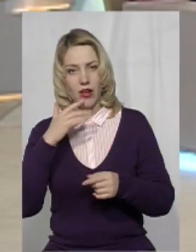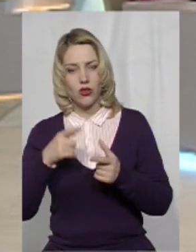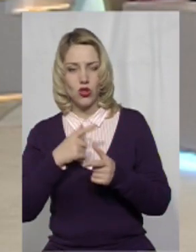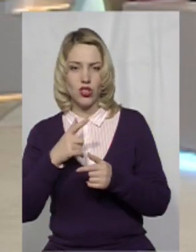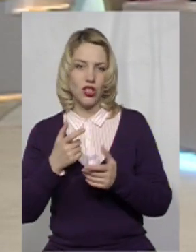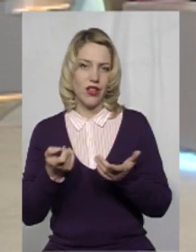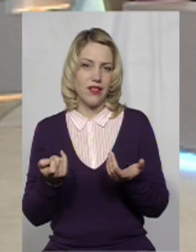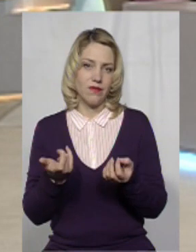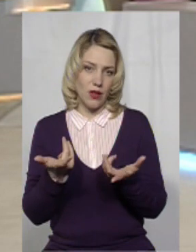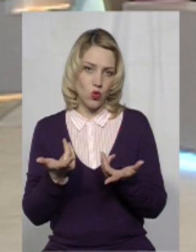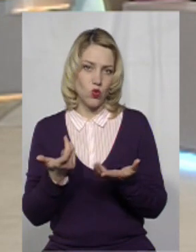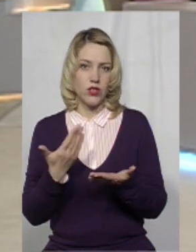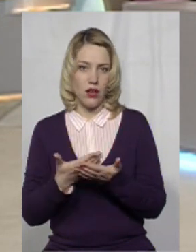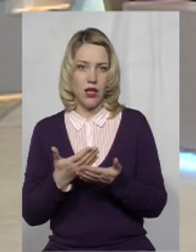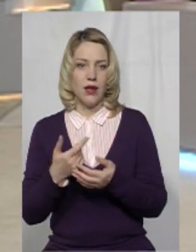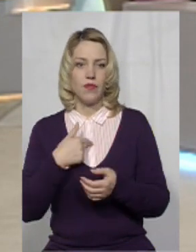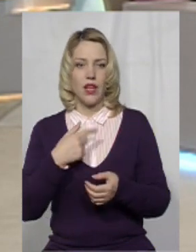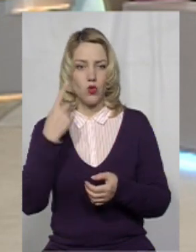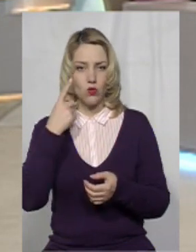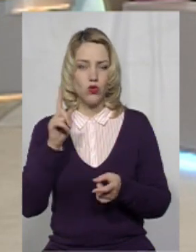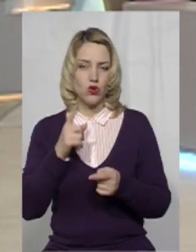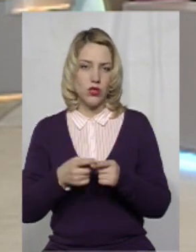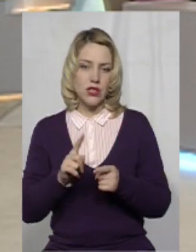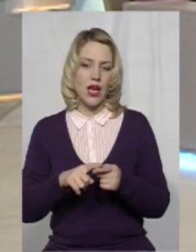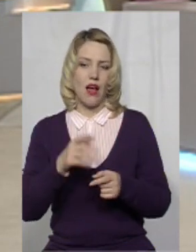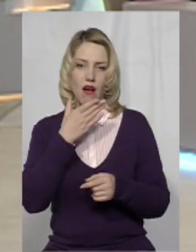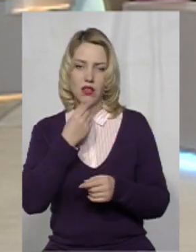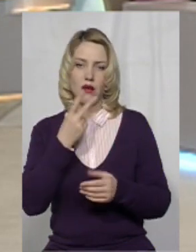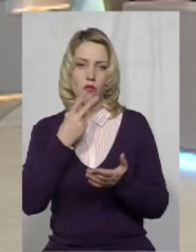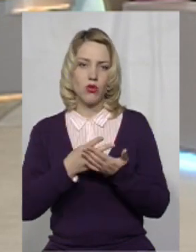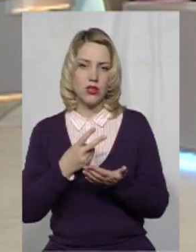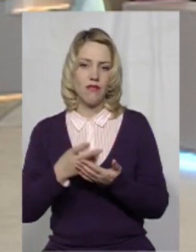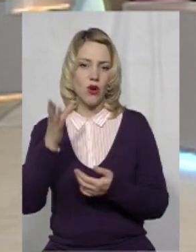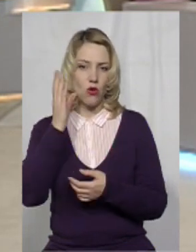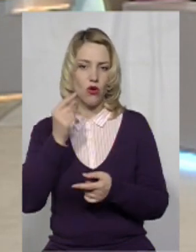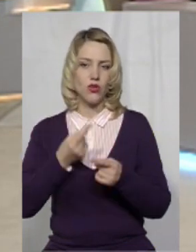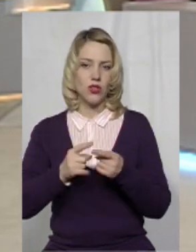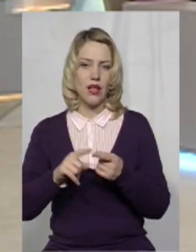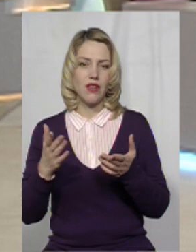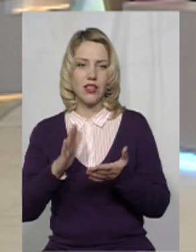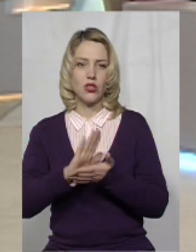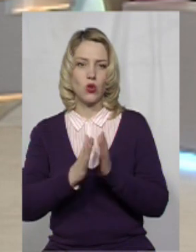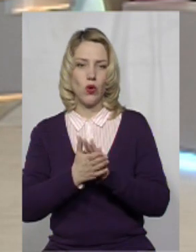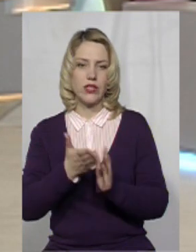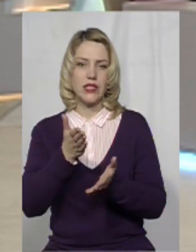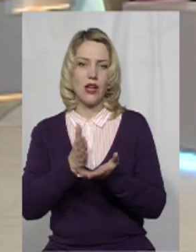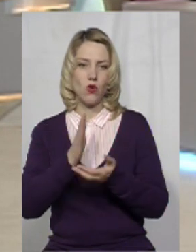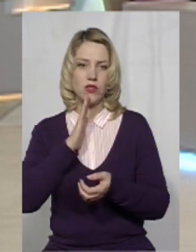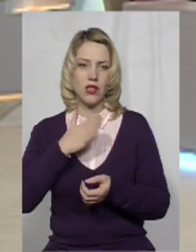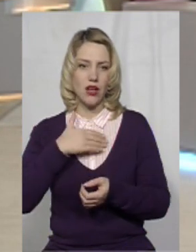мільйонів. Ви знаєте, я думаю, що це дуже гарні показники. Враховуючи те, в якій ситуації сьогодні знаходиться наша